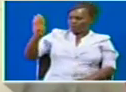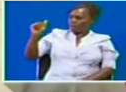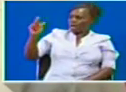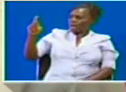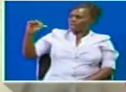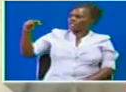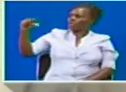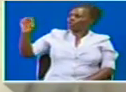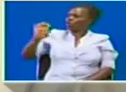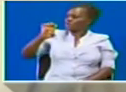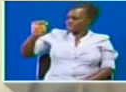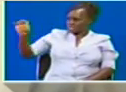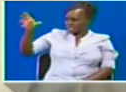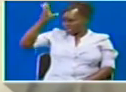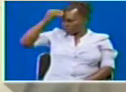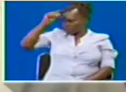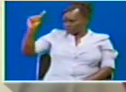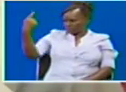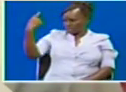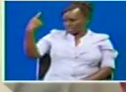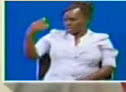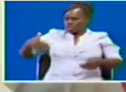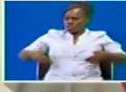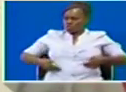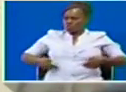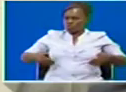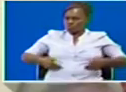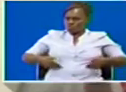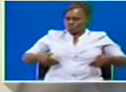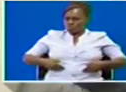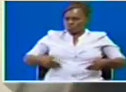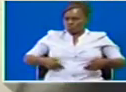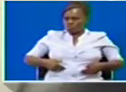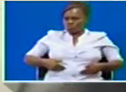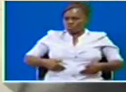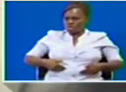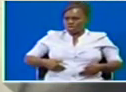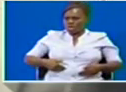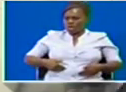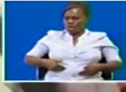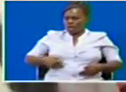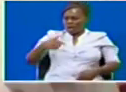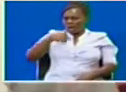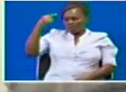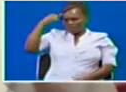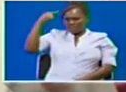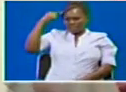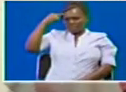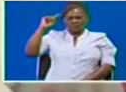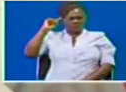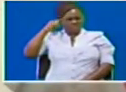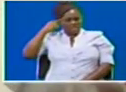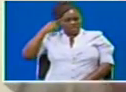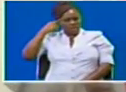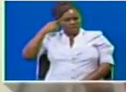kwamba wameweka elimu mbele, ili vijana ambao wadogo wawachwe wasikue na ile mentality ya kufikiria